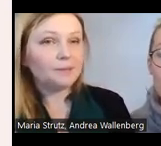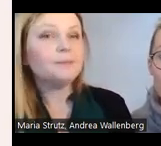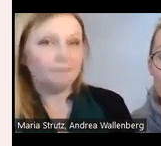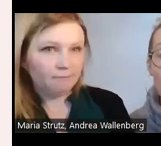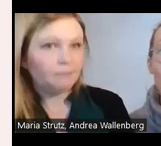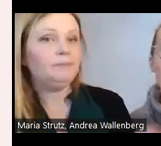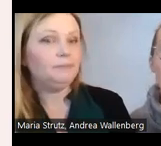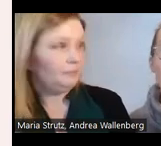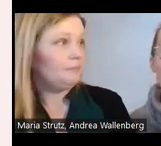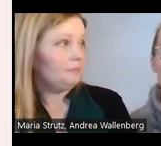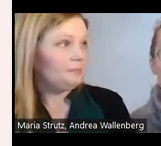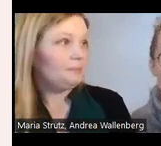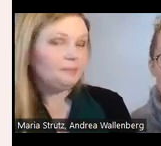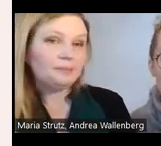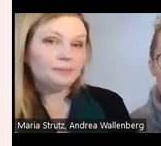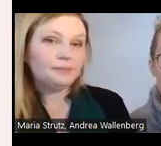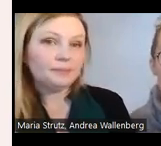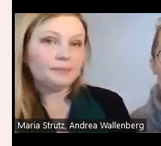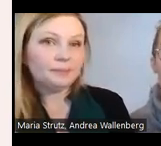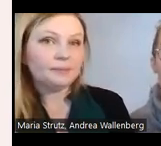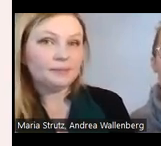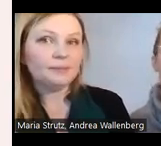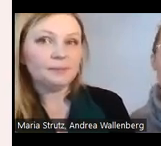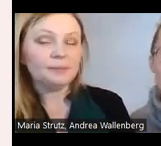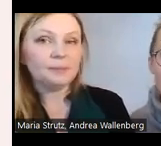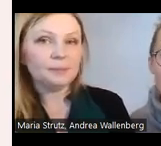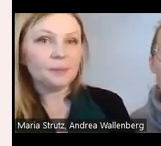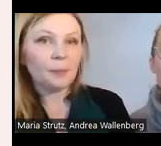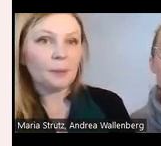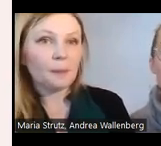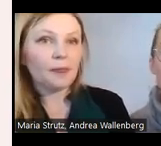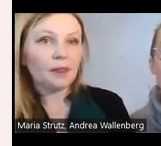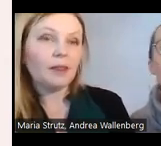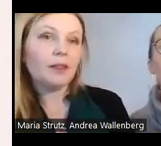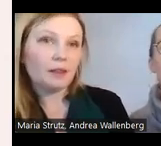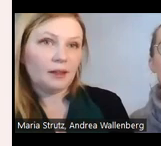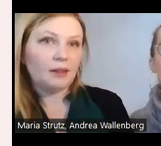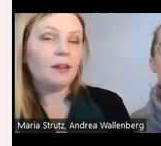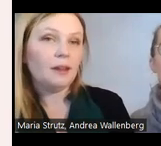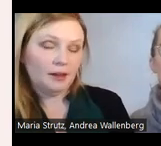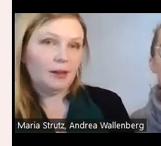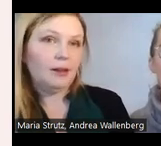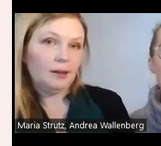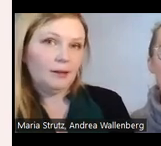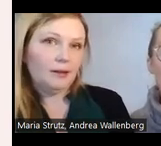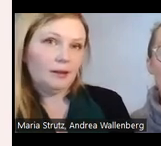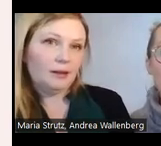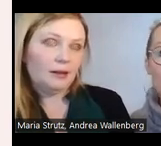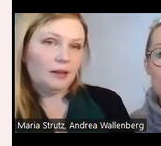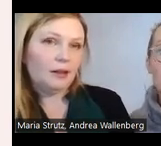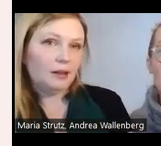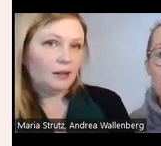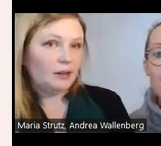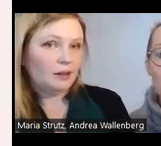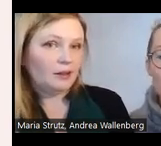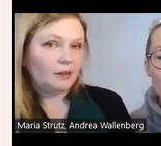kan läsa av. Och då kommer man till en YouTube-sida där vi har spelat in tecknarna, hur man gör dem. Men om vi tittar då, det